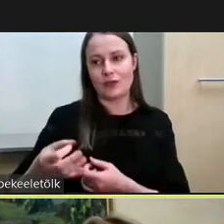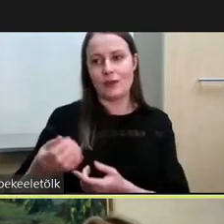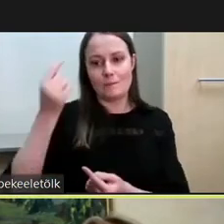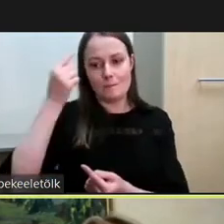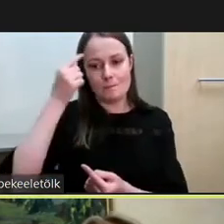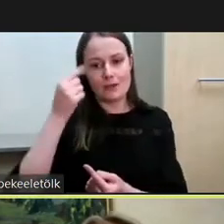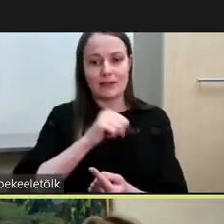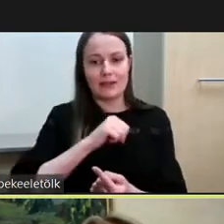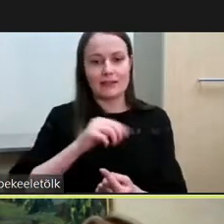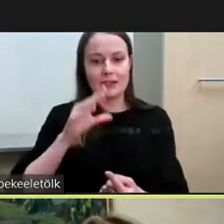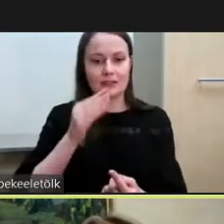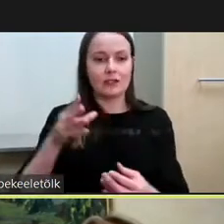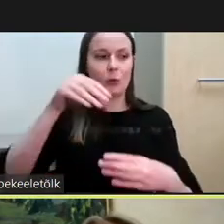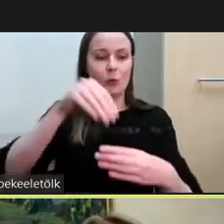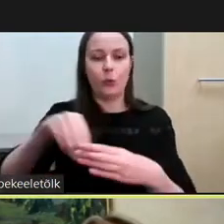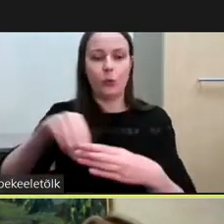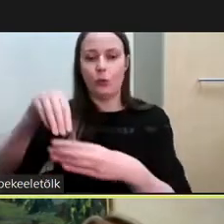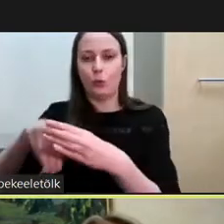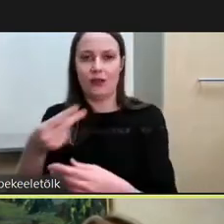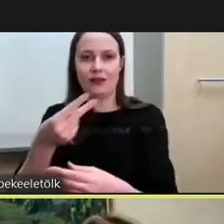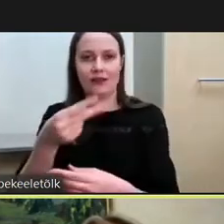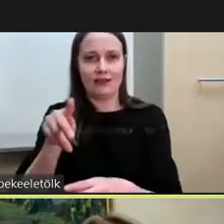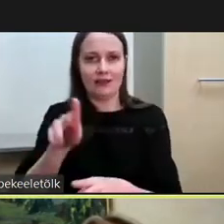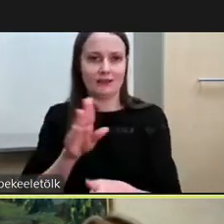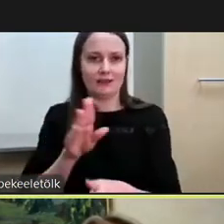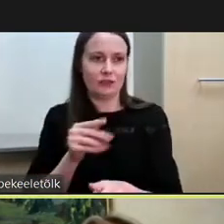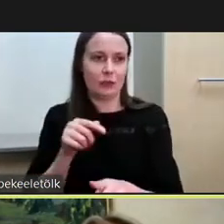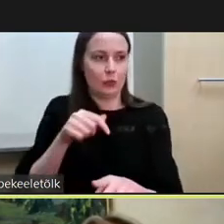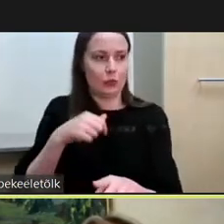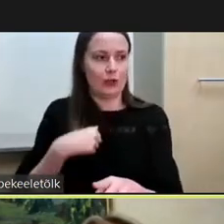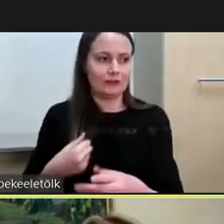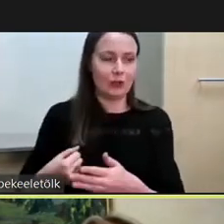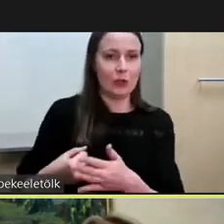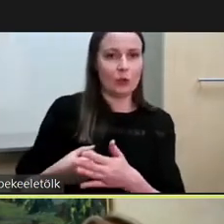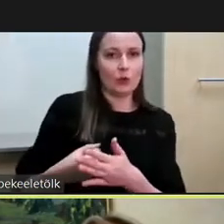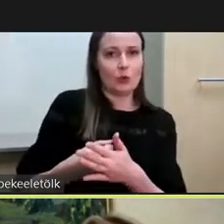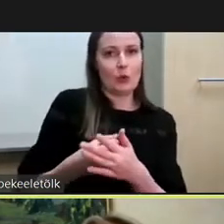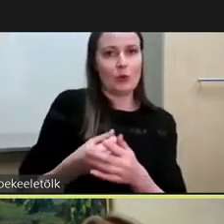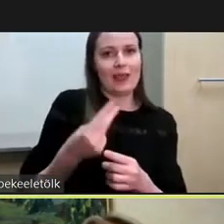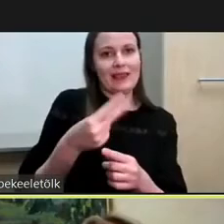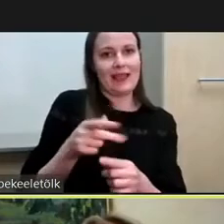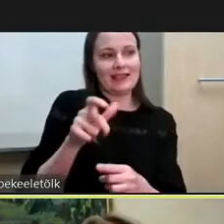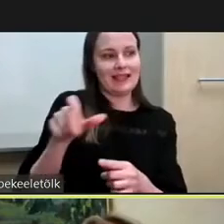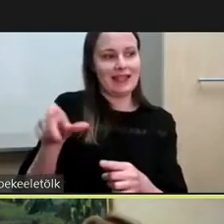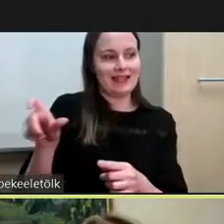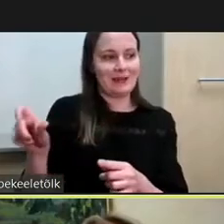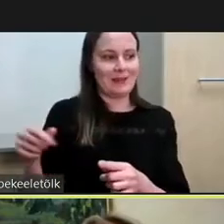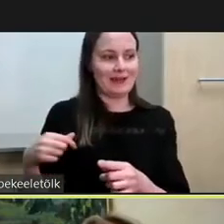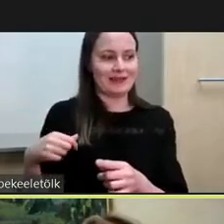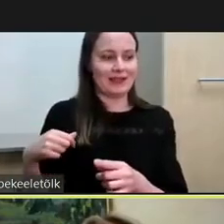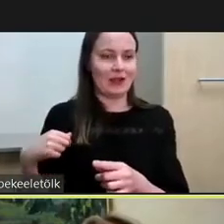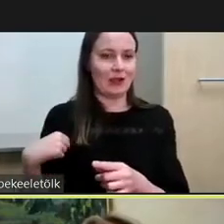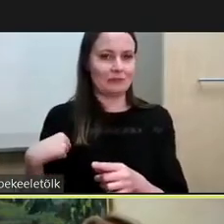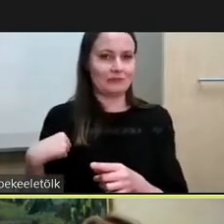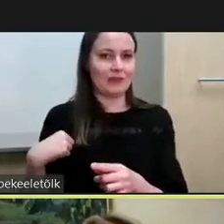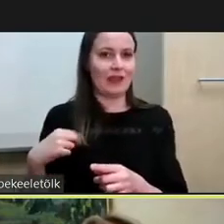kasulik kuuluda ja tunda seda küünarnuki tunnet teiste inimestega, kellel on siis